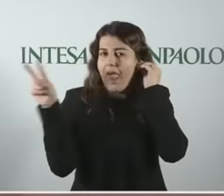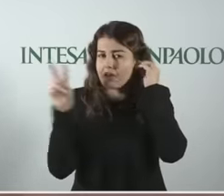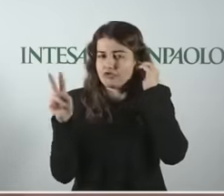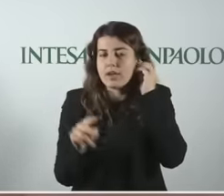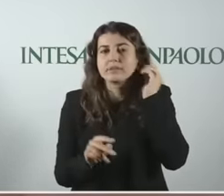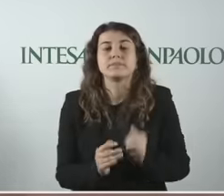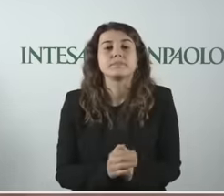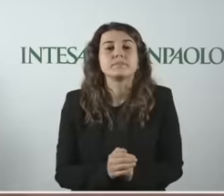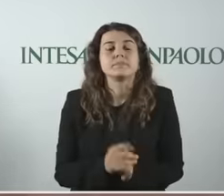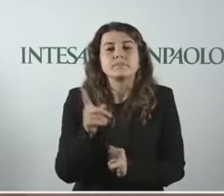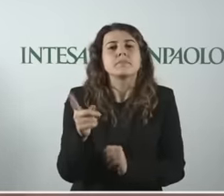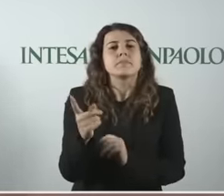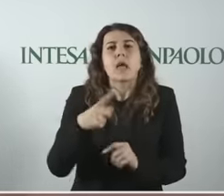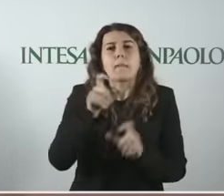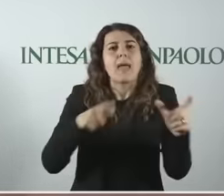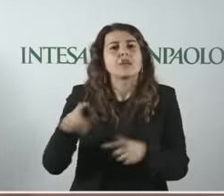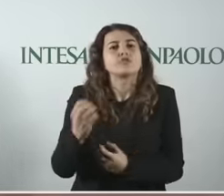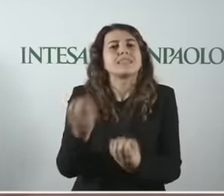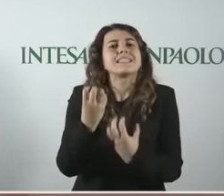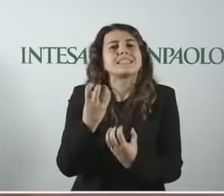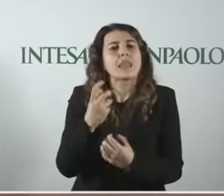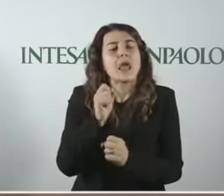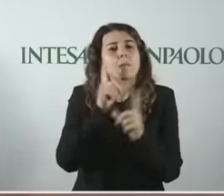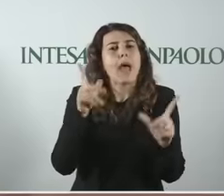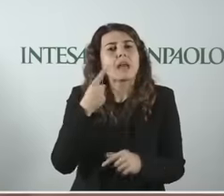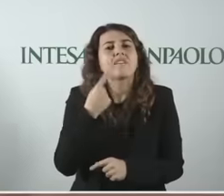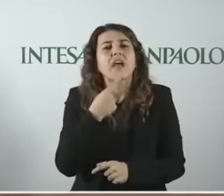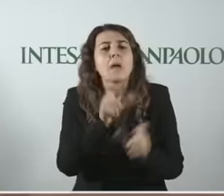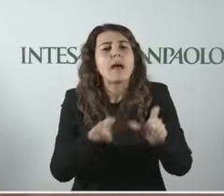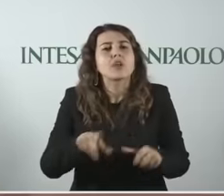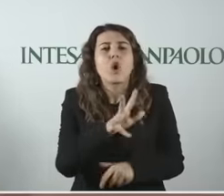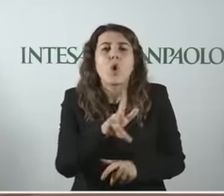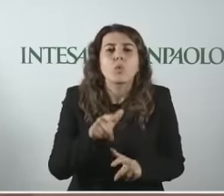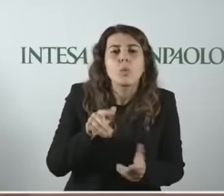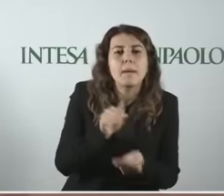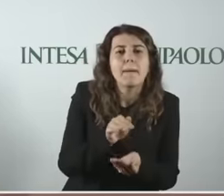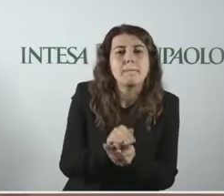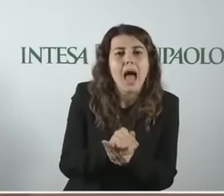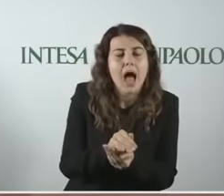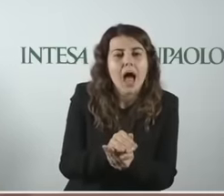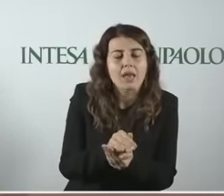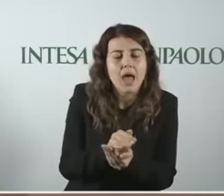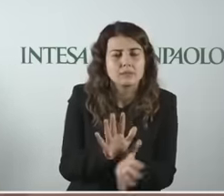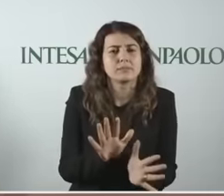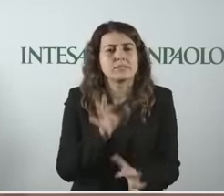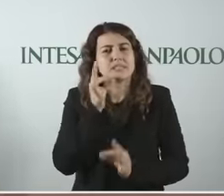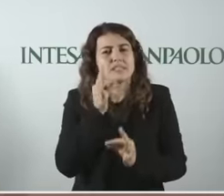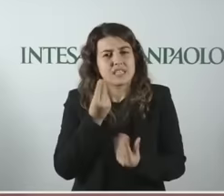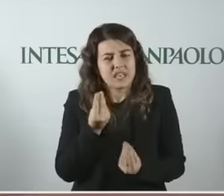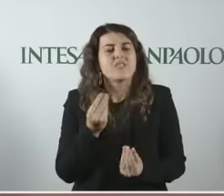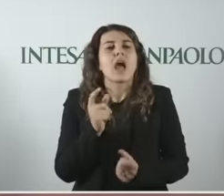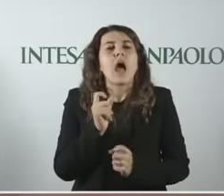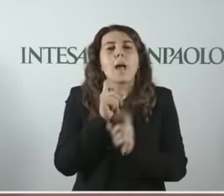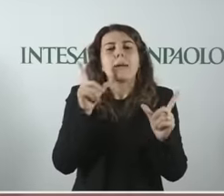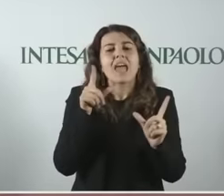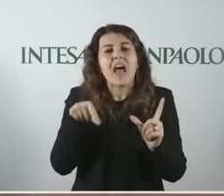Ci hanno insegnato la meraviglia verso la gente che ruba il pane e ovviamente in questo caso la meraviglia Non ha una